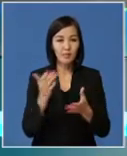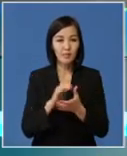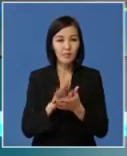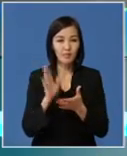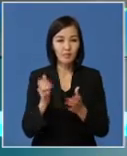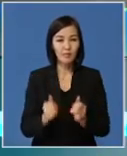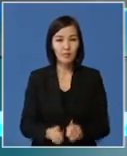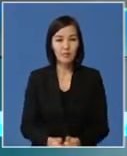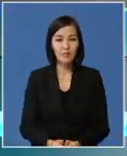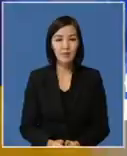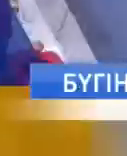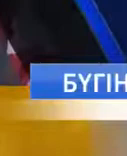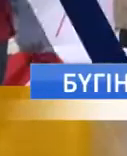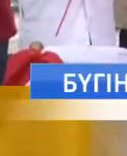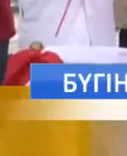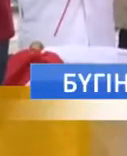аңдатпа.